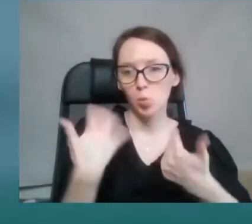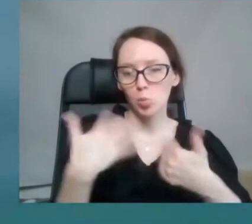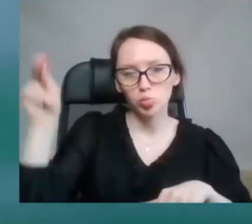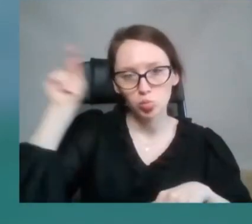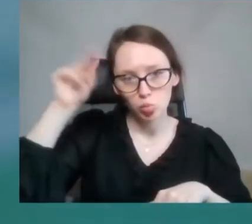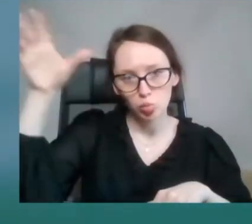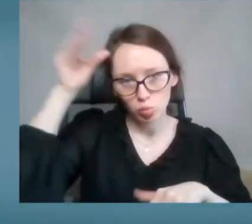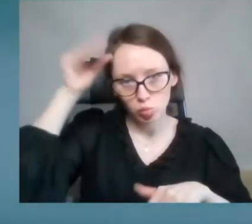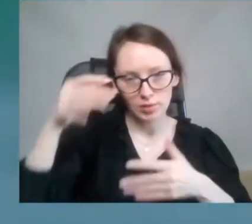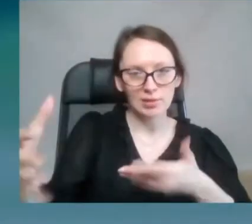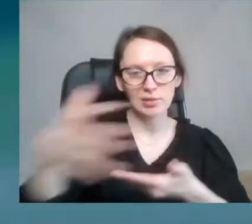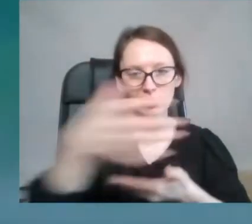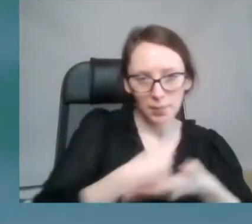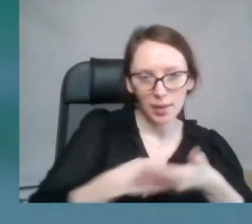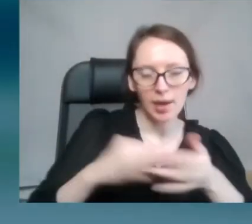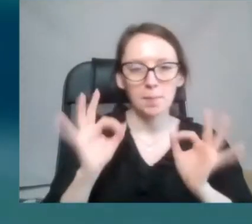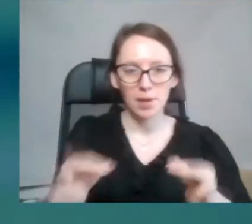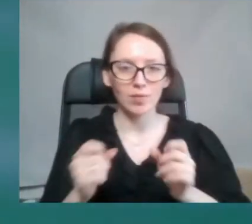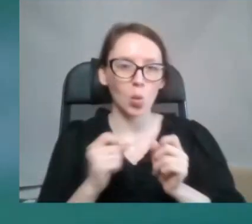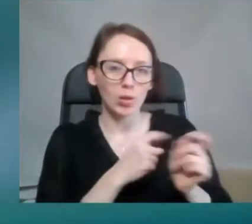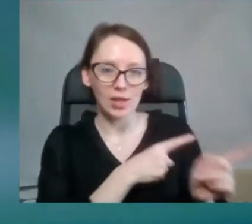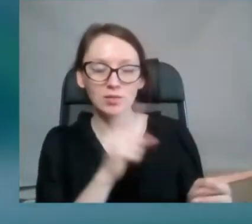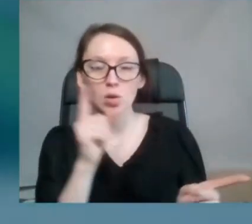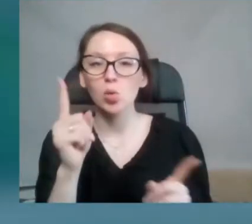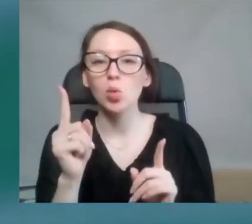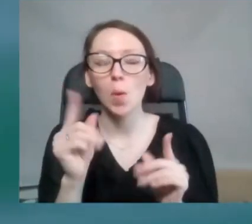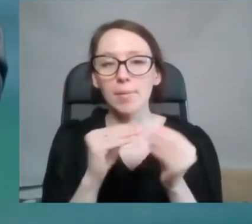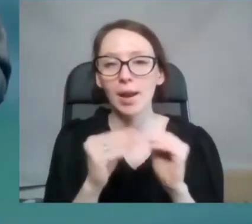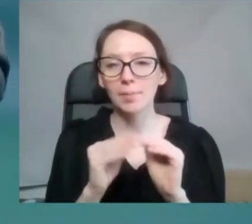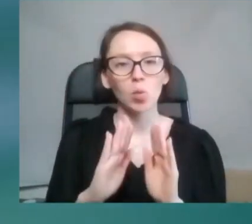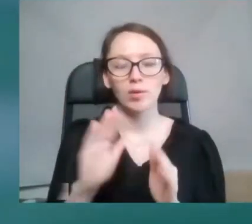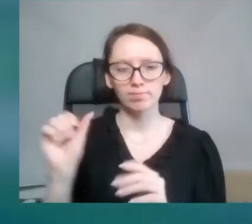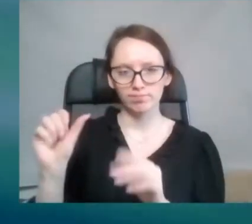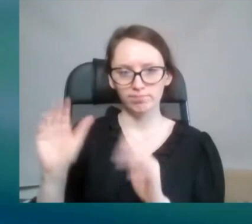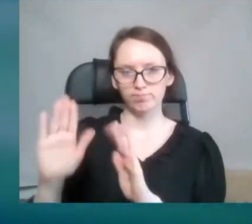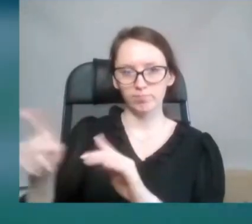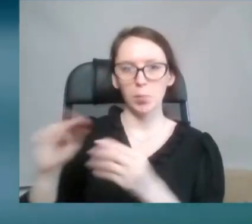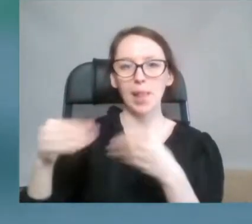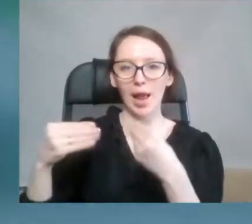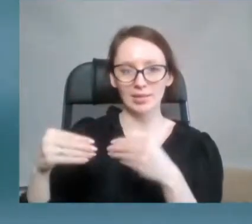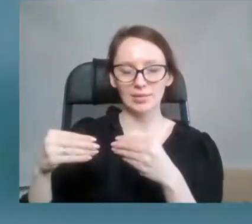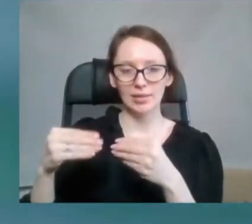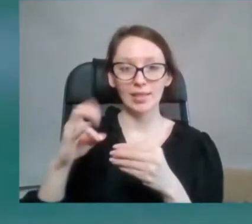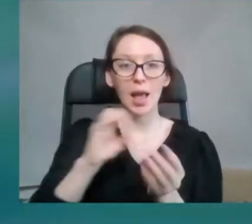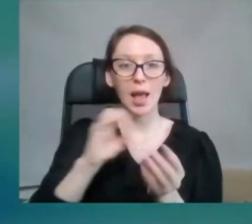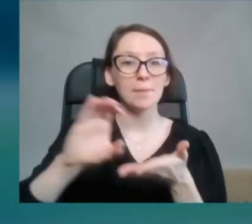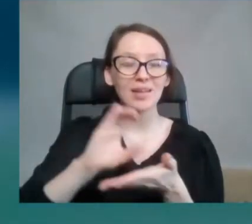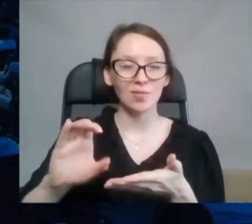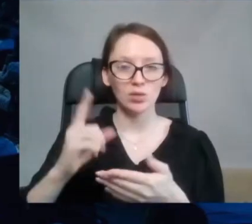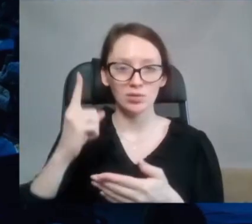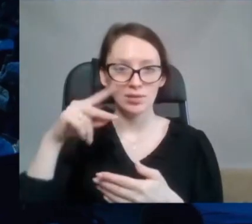правильно утилизировать. Но ведь проблема не только в самом пластике. На производство 1 литра бутилированной